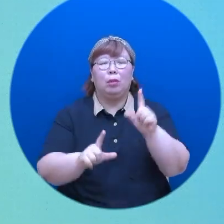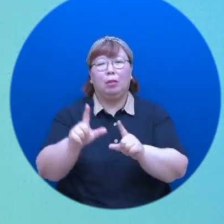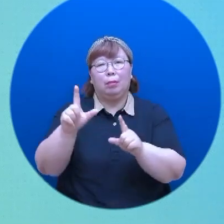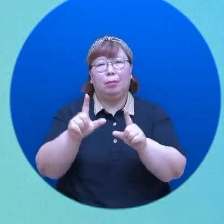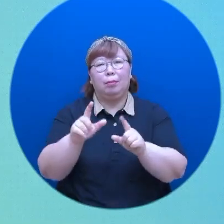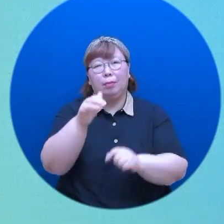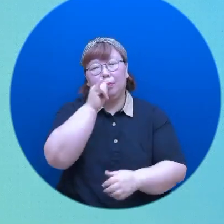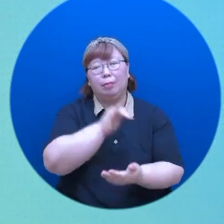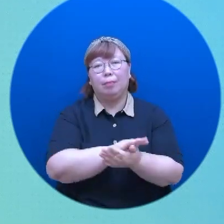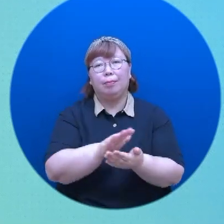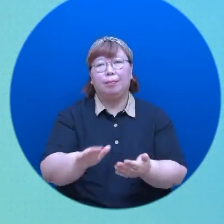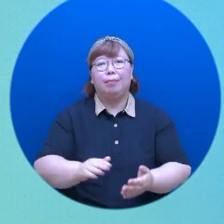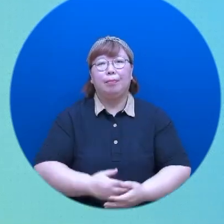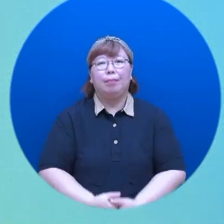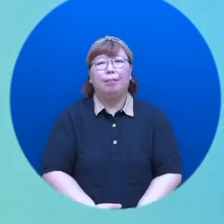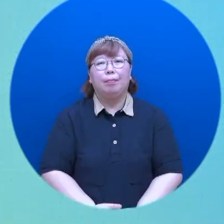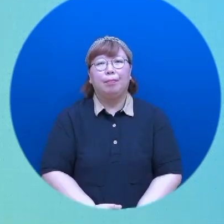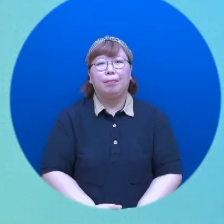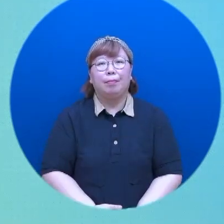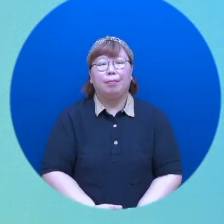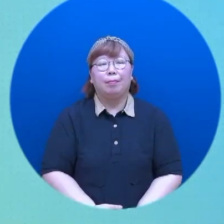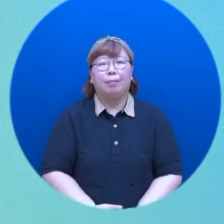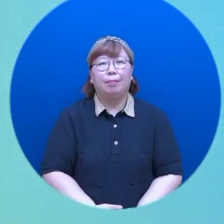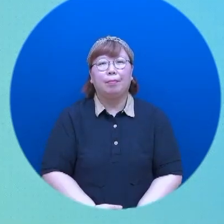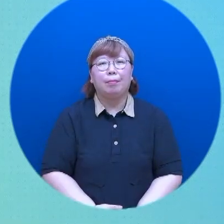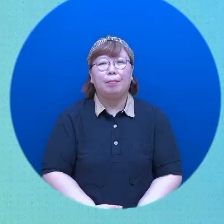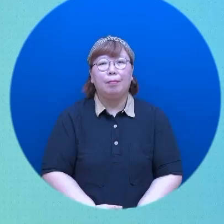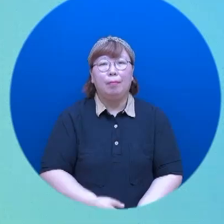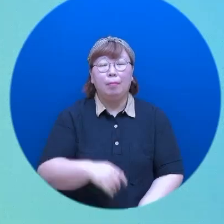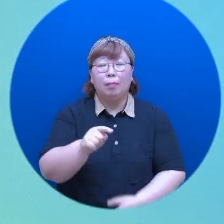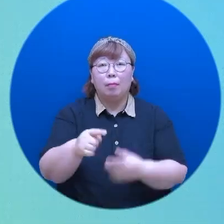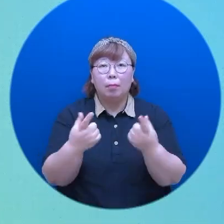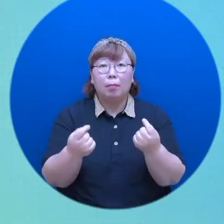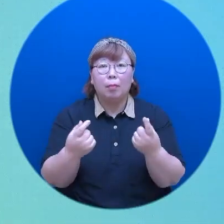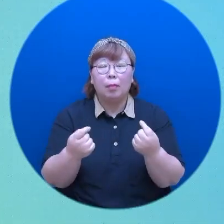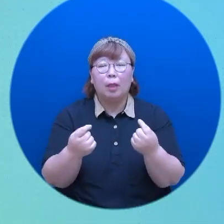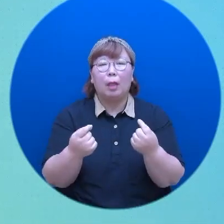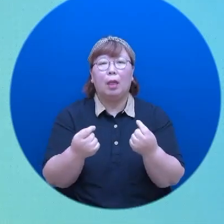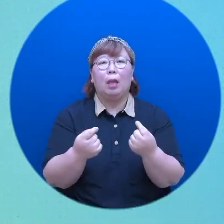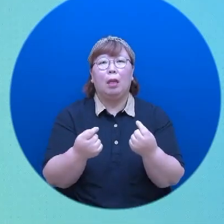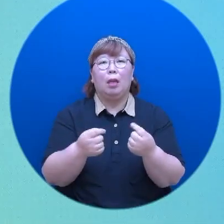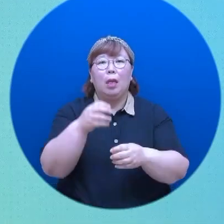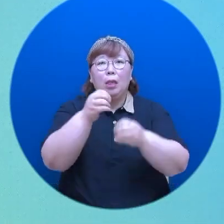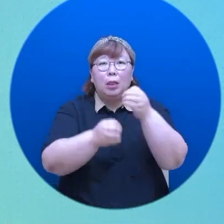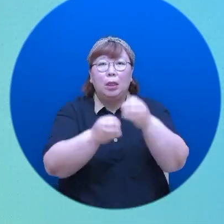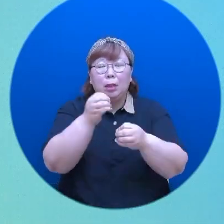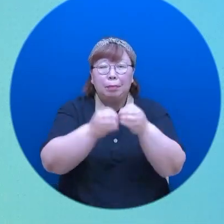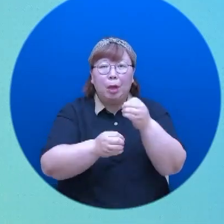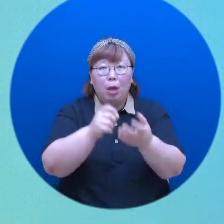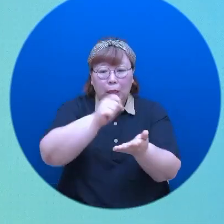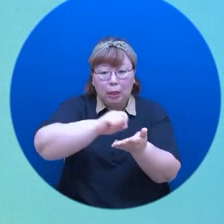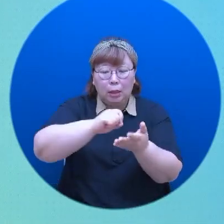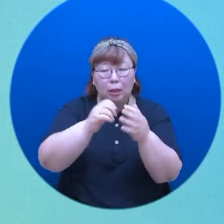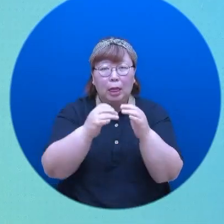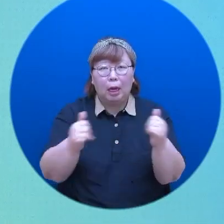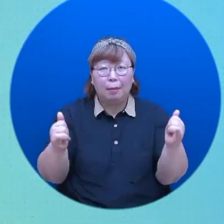것입니다. 이렇게 시편의 기자가 절정에 향해